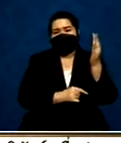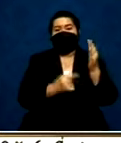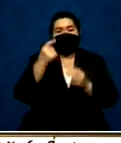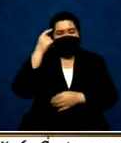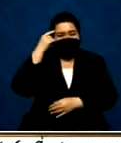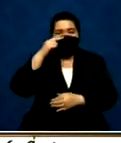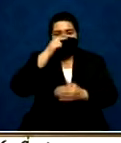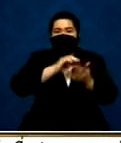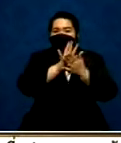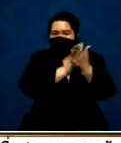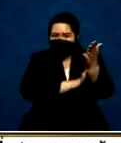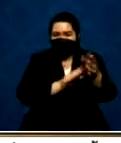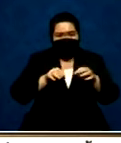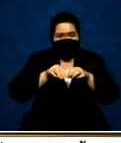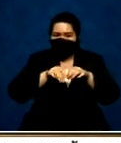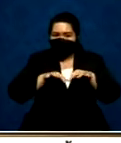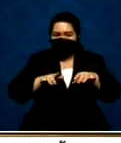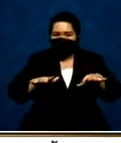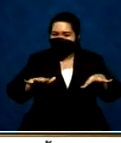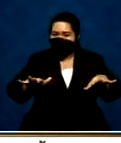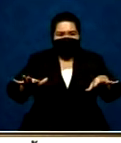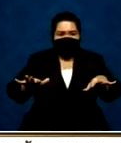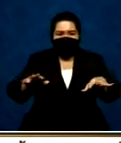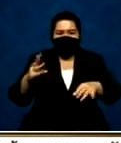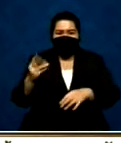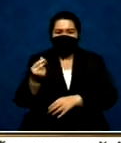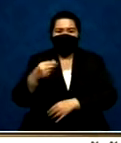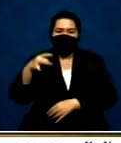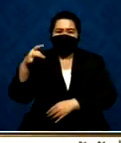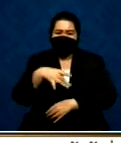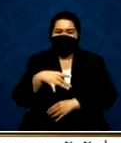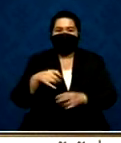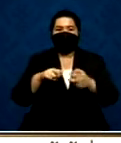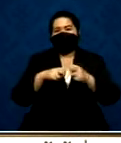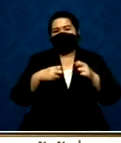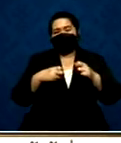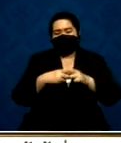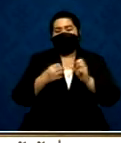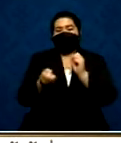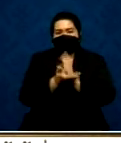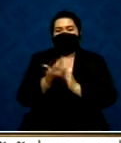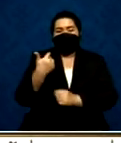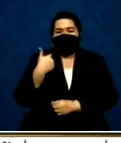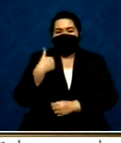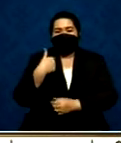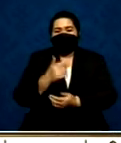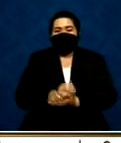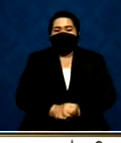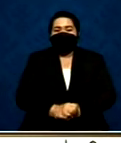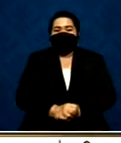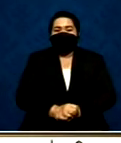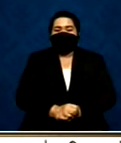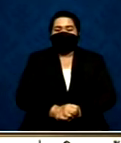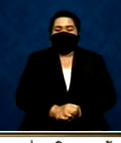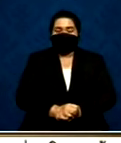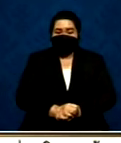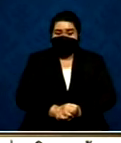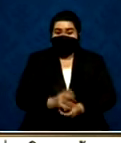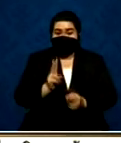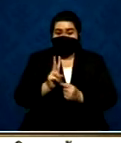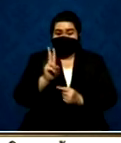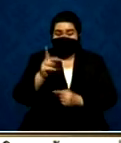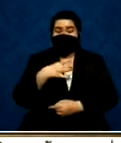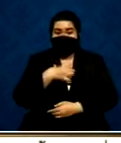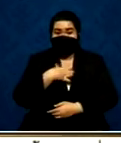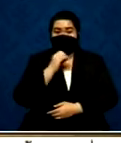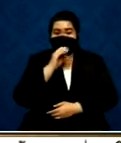ทั่วประเทศได้ในเวลาที่รุนแรงรวดเร็วและทำความเสียหายได้มากกว่าที่เราคิดไว้ประเด็นที่สองที่ผมอยากให้สภาแห่